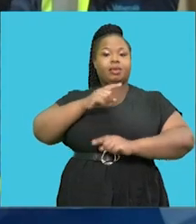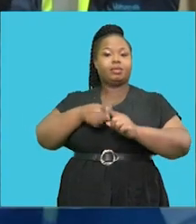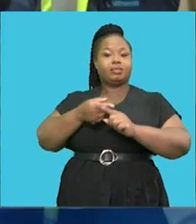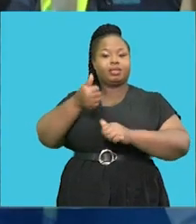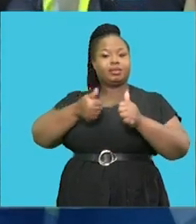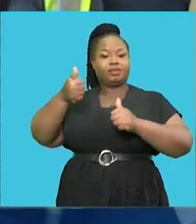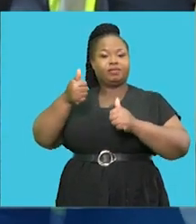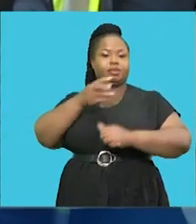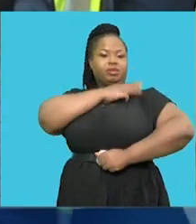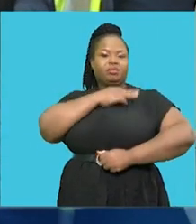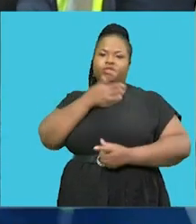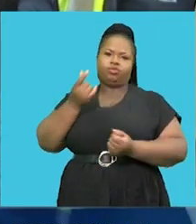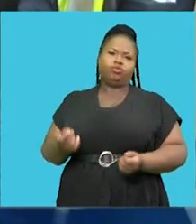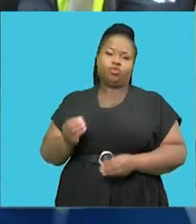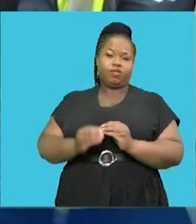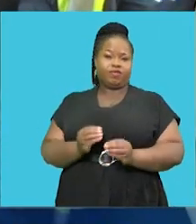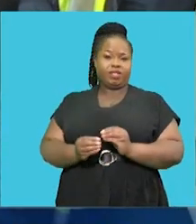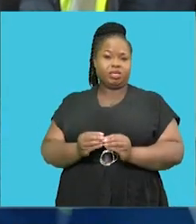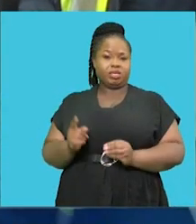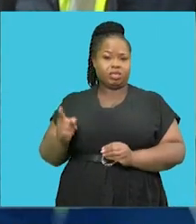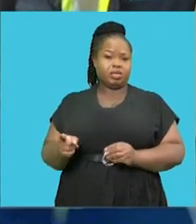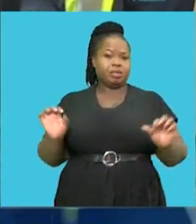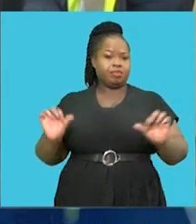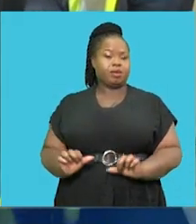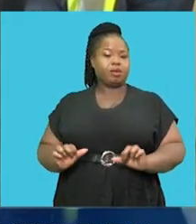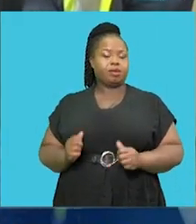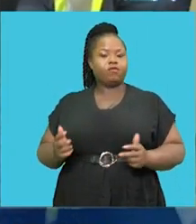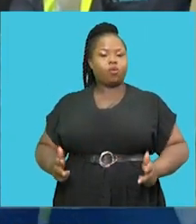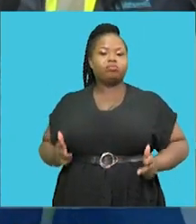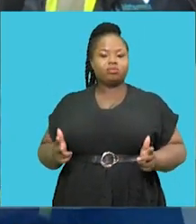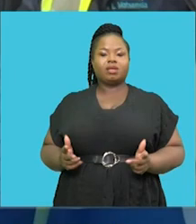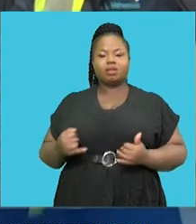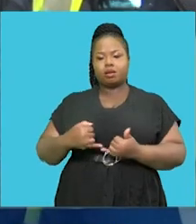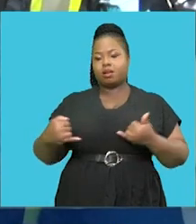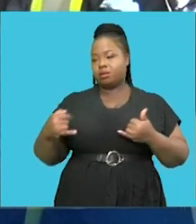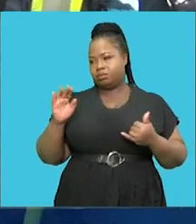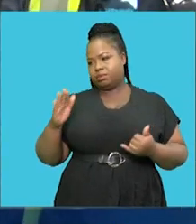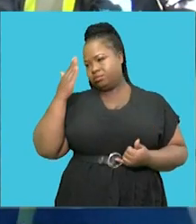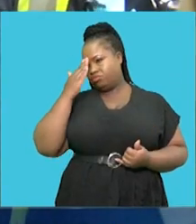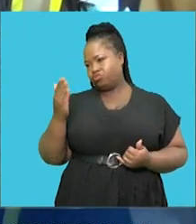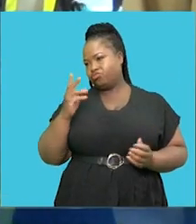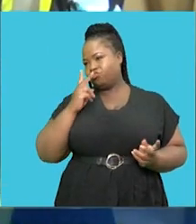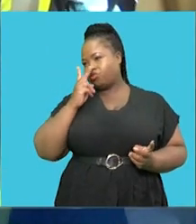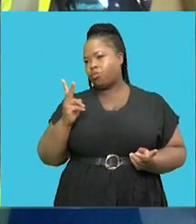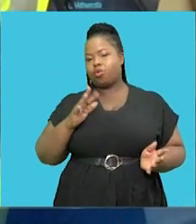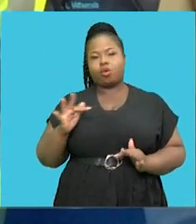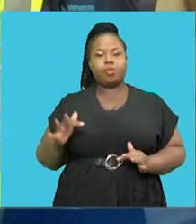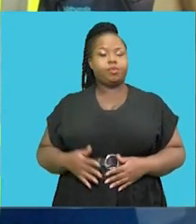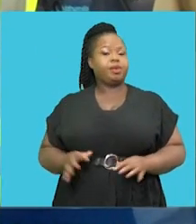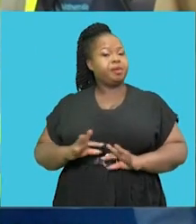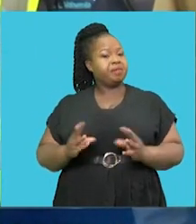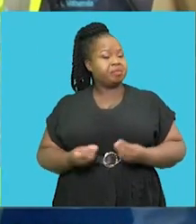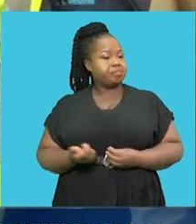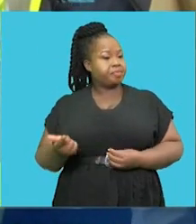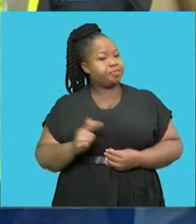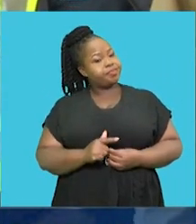ukuyenza i-revival yawonke la ma-lines esiwaziyo ihamba njani. So sizobona ngamehlo wethu ukuthi zonke izinto zihamba